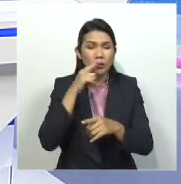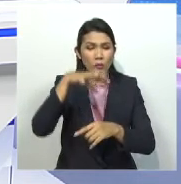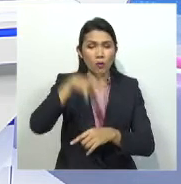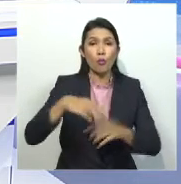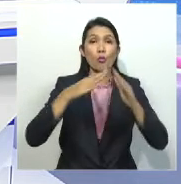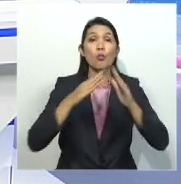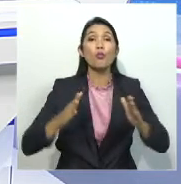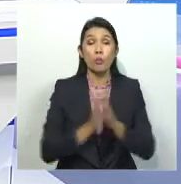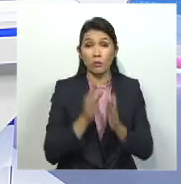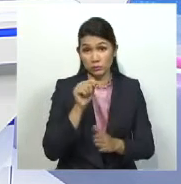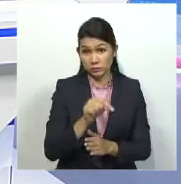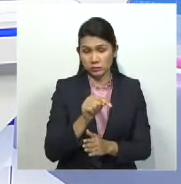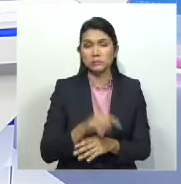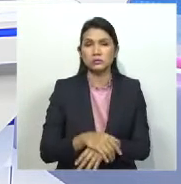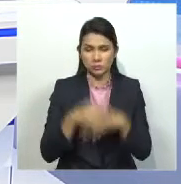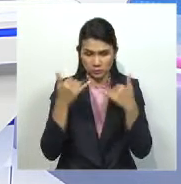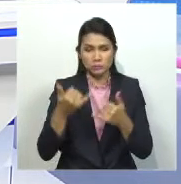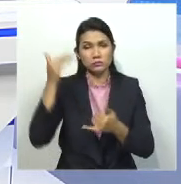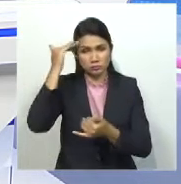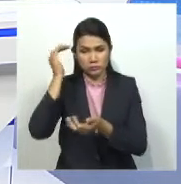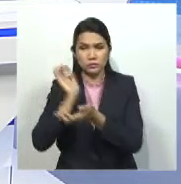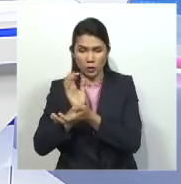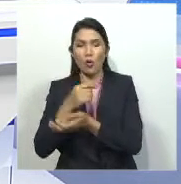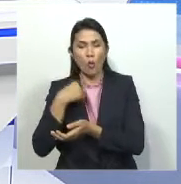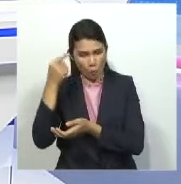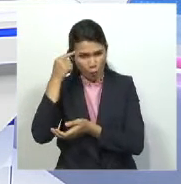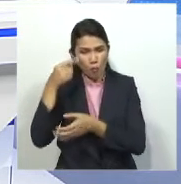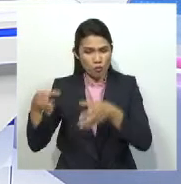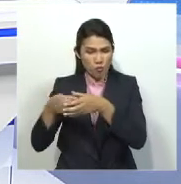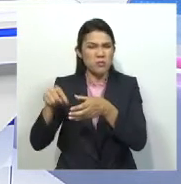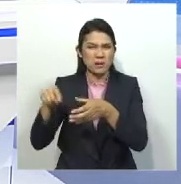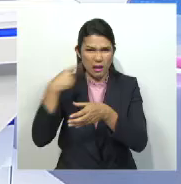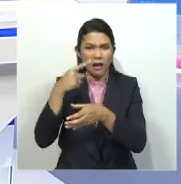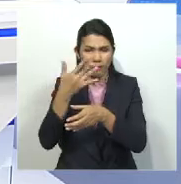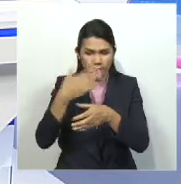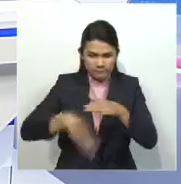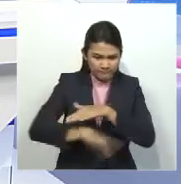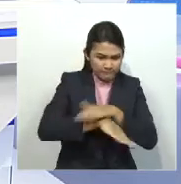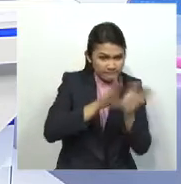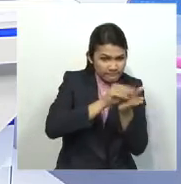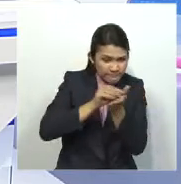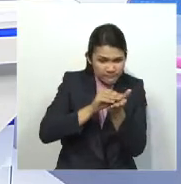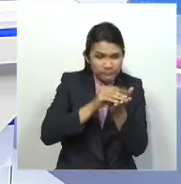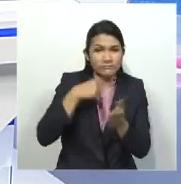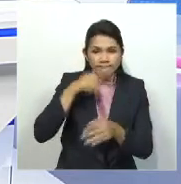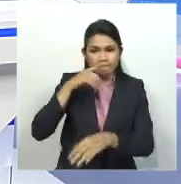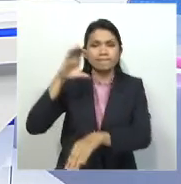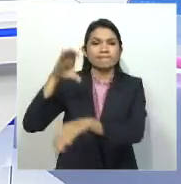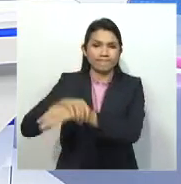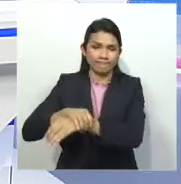ญชาการตำรวจแห่งชาตินะครับก็ระบุว่าตอนนี้รู้ตัวแล้วนะครับซึ่งก็กำลังรวบรวมพยานหลักฐานเพื่อออกห